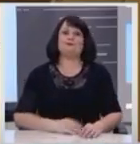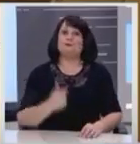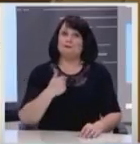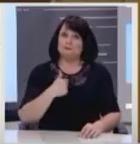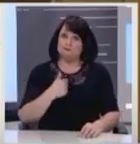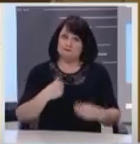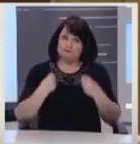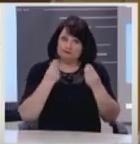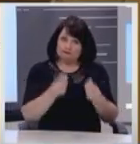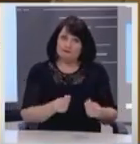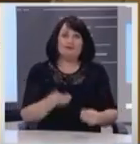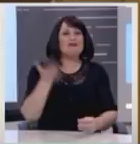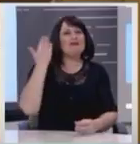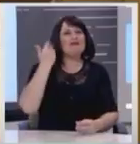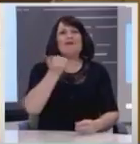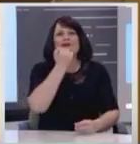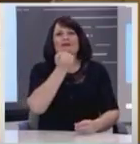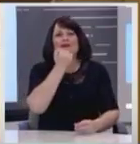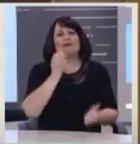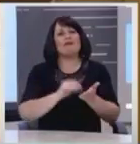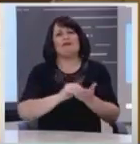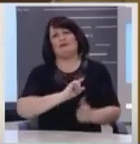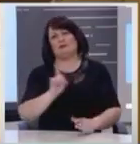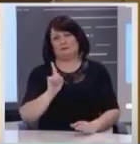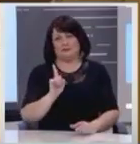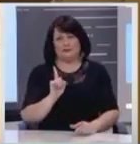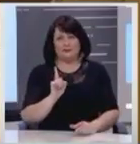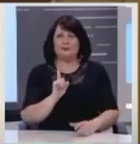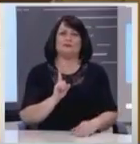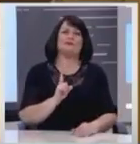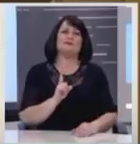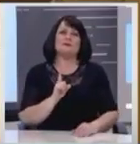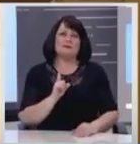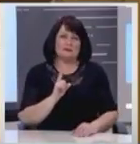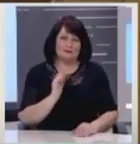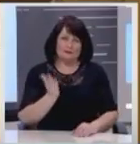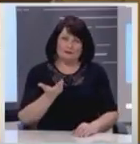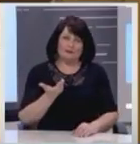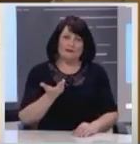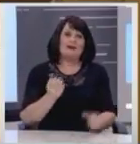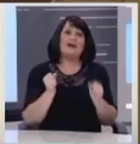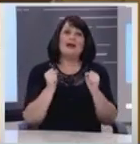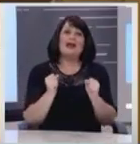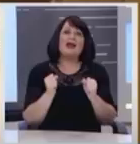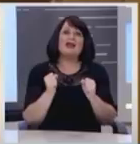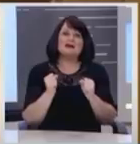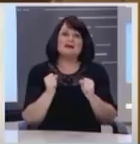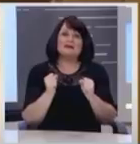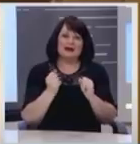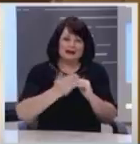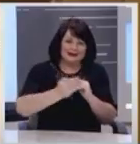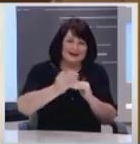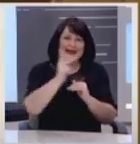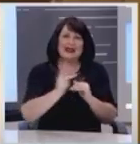εξασφαλίζοντας ότι τα λάθη του παρελθόντος δεν θα επαναληφθούν και ότι η ασφάλεια της μίας